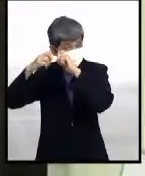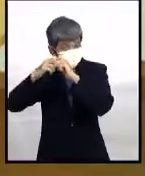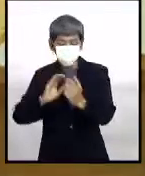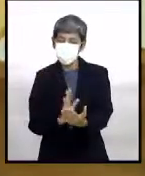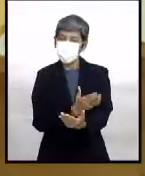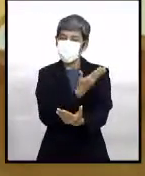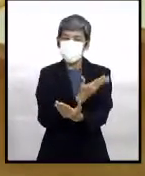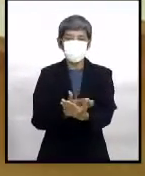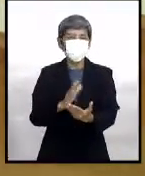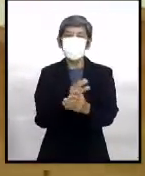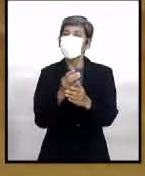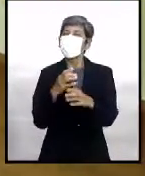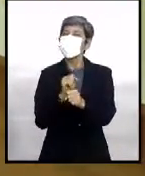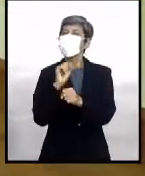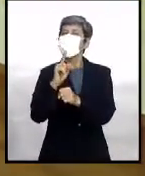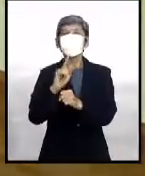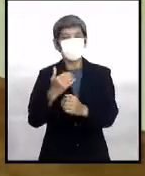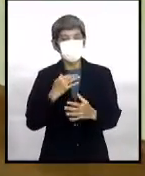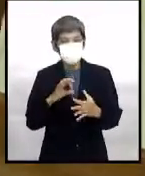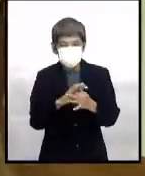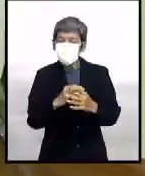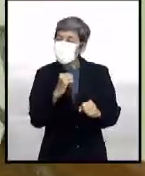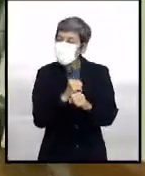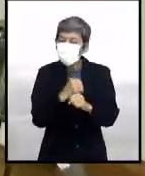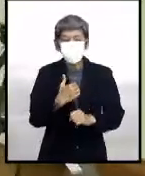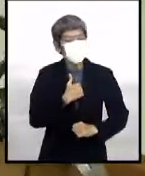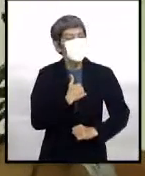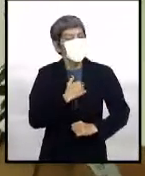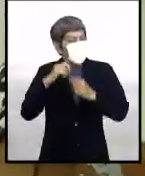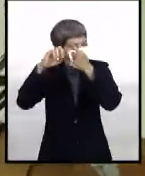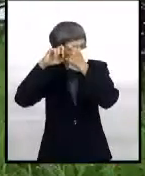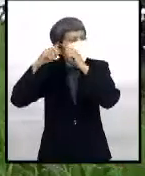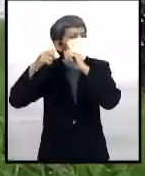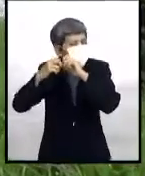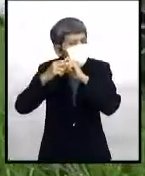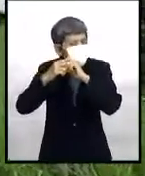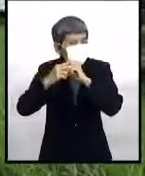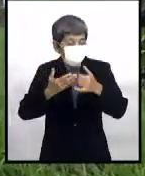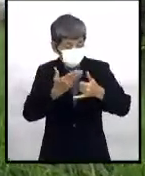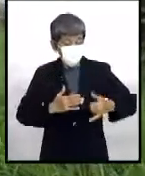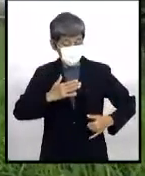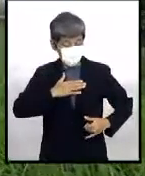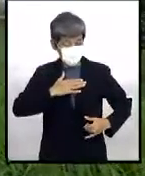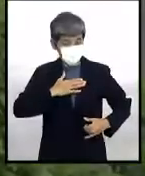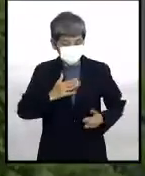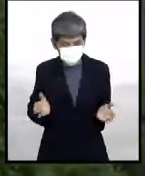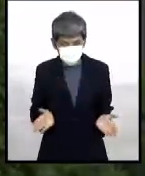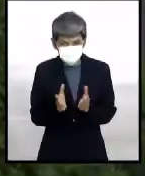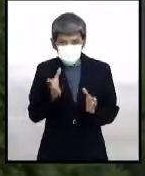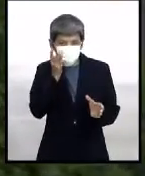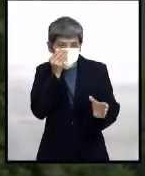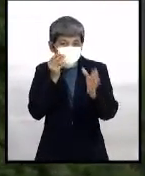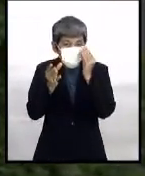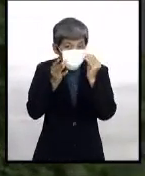ใช้ศิลปะดนตรีและความเข้าใจที่เกิดจากการมีภาวะออทิสติกของตัวครูนักเองส่งเสริมการเรีย